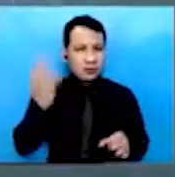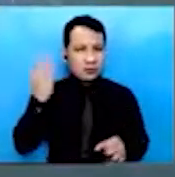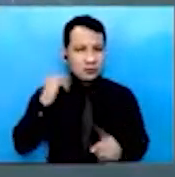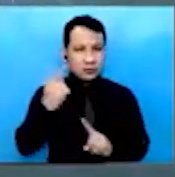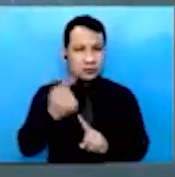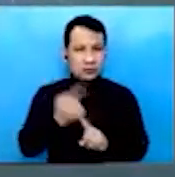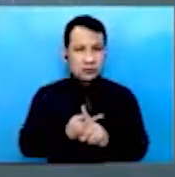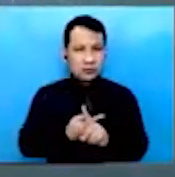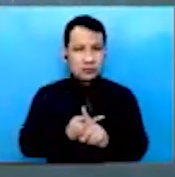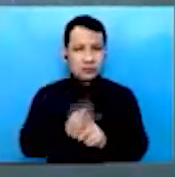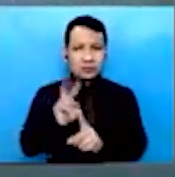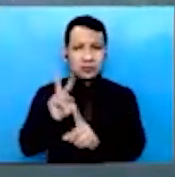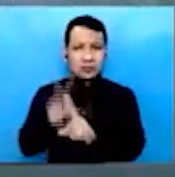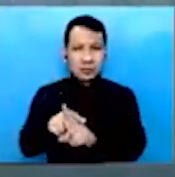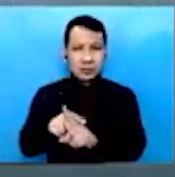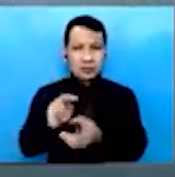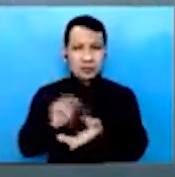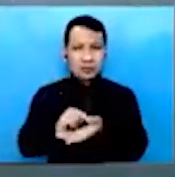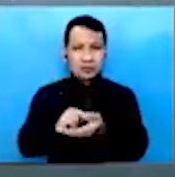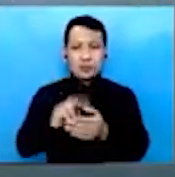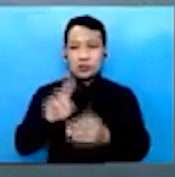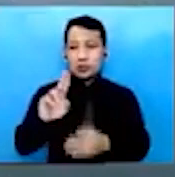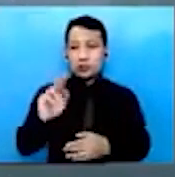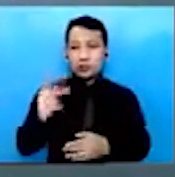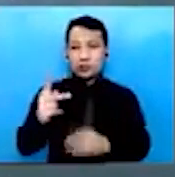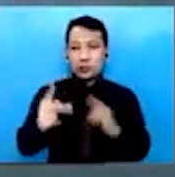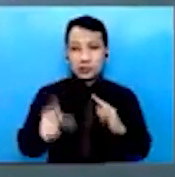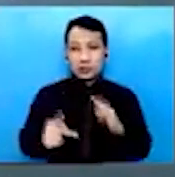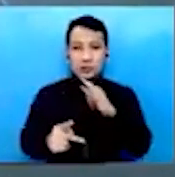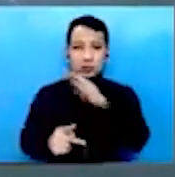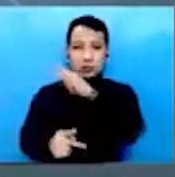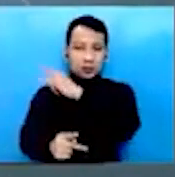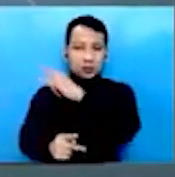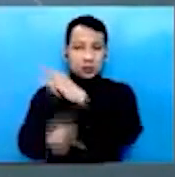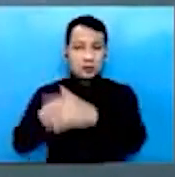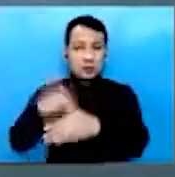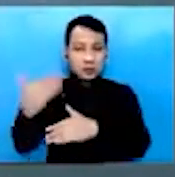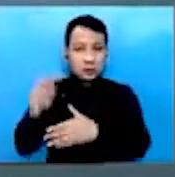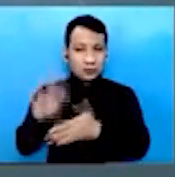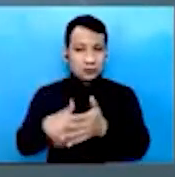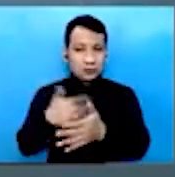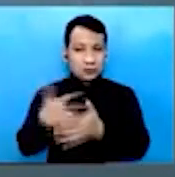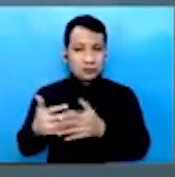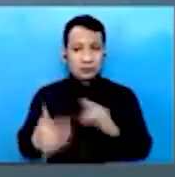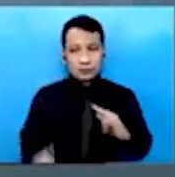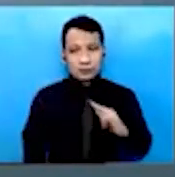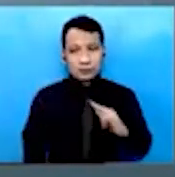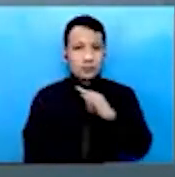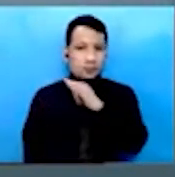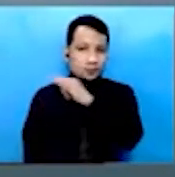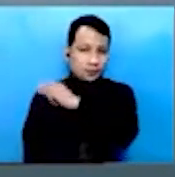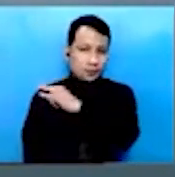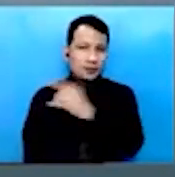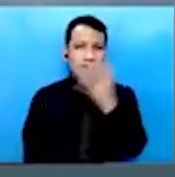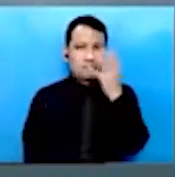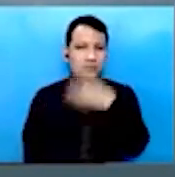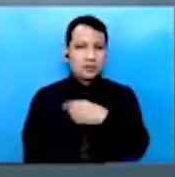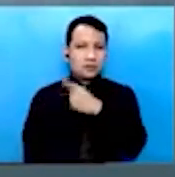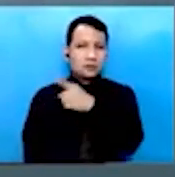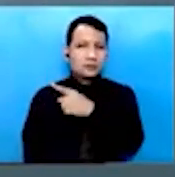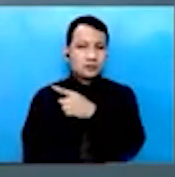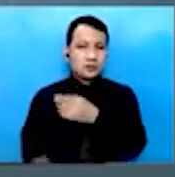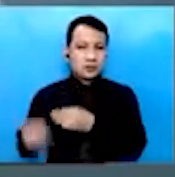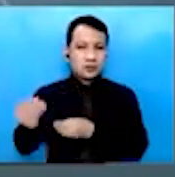at nag-apply na nurse sa UK. Sa susunod na linggo na nakaschedule ang kanyang flight, anya, mas maganda ang bigayan sa